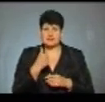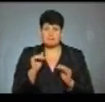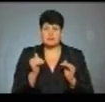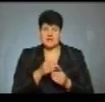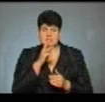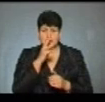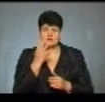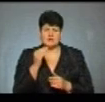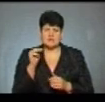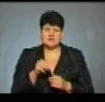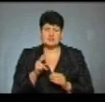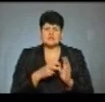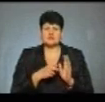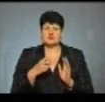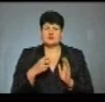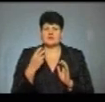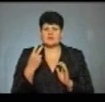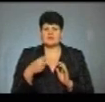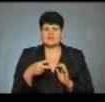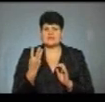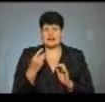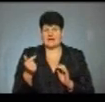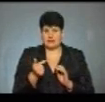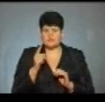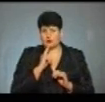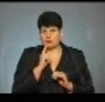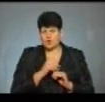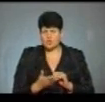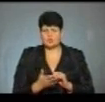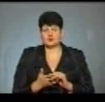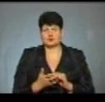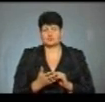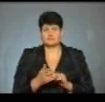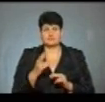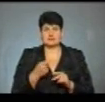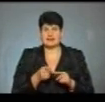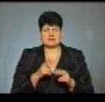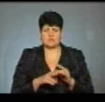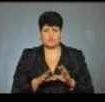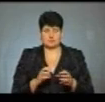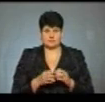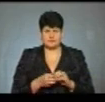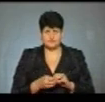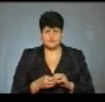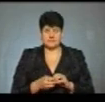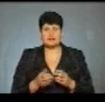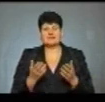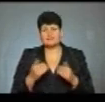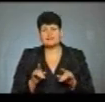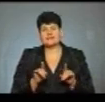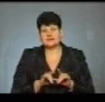зарплата 4723 гривні. Тобто поки що епоха бідності не завершується. Ну, давайте